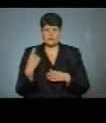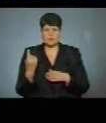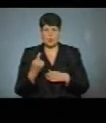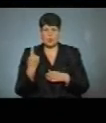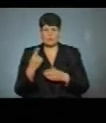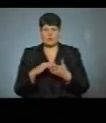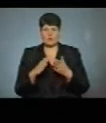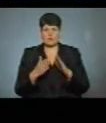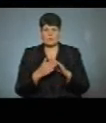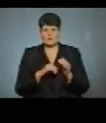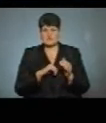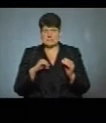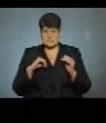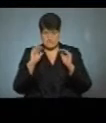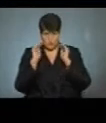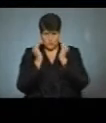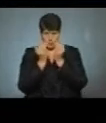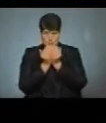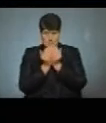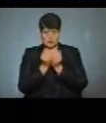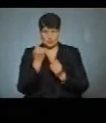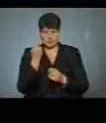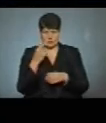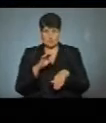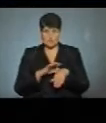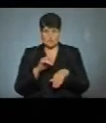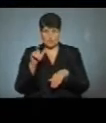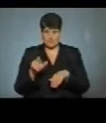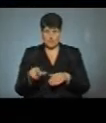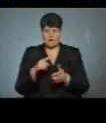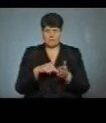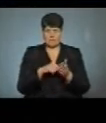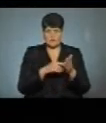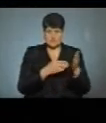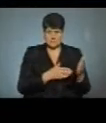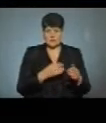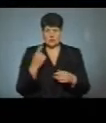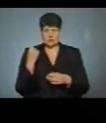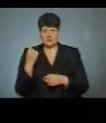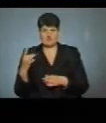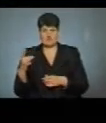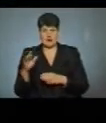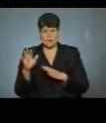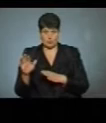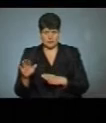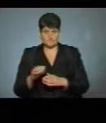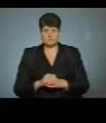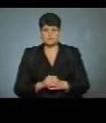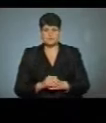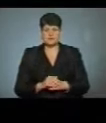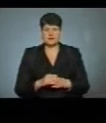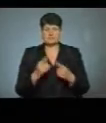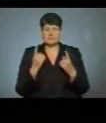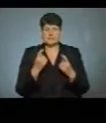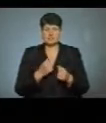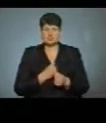в умовах самоізоляції. Один хворий в місті і один хворий в одному з районів в області. На превеликий